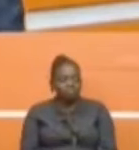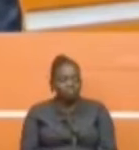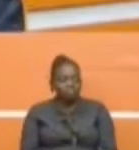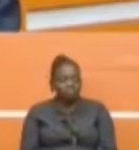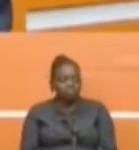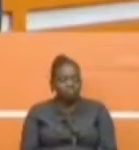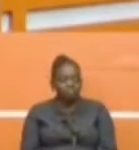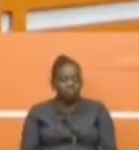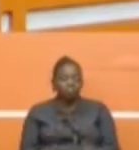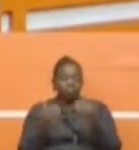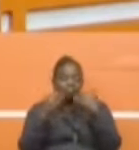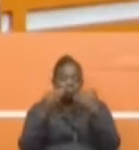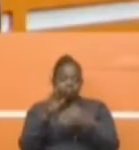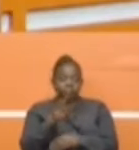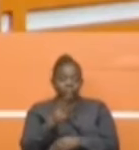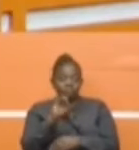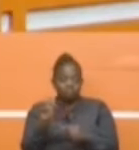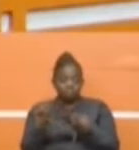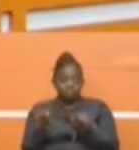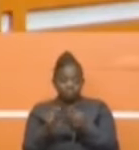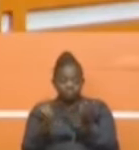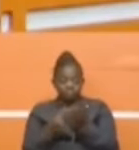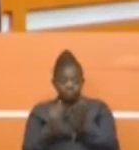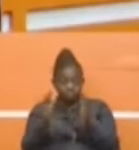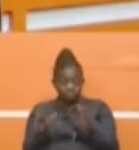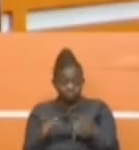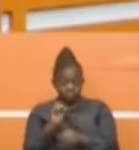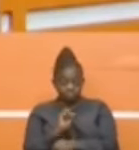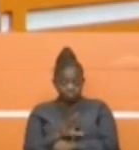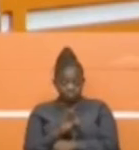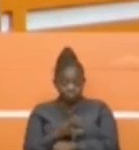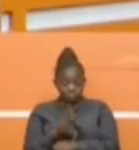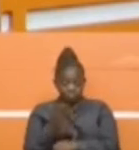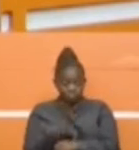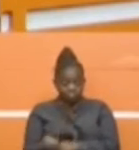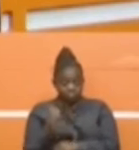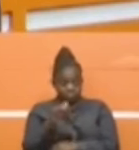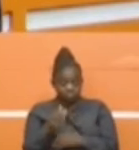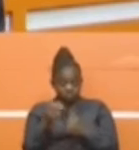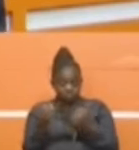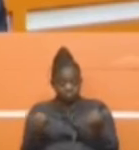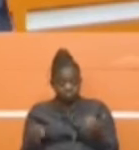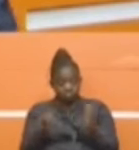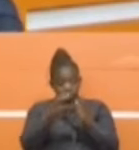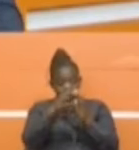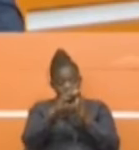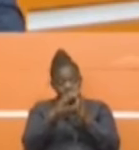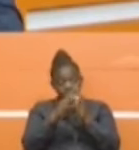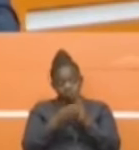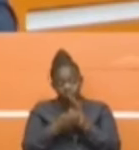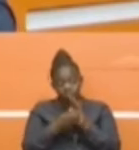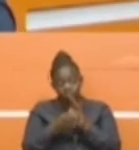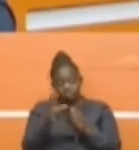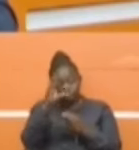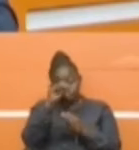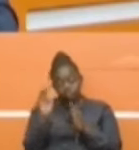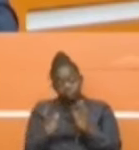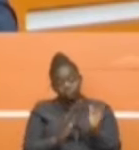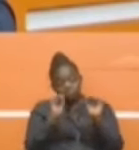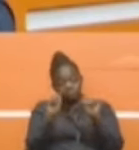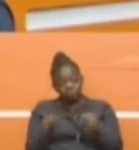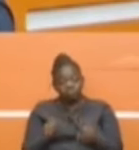kale webale nnyo prof ate bannayuganda baweereddwa amagezi okussa abaana baabwe mu yensuwa y'ebyenjigiriza ng'emu ku nteekateeka